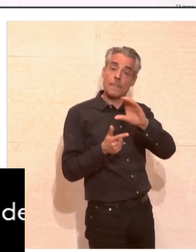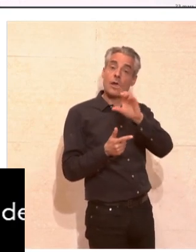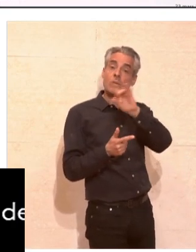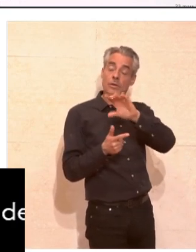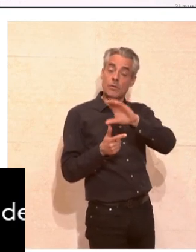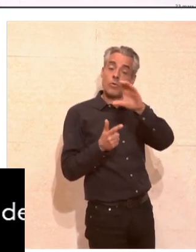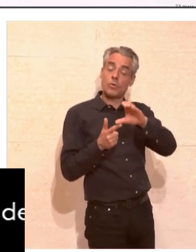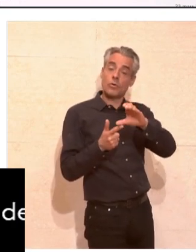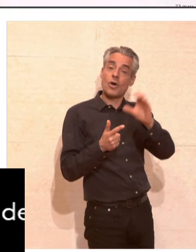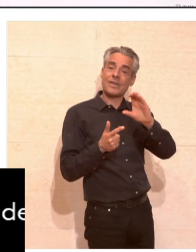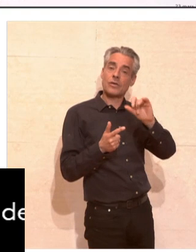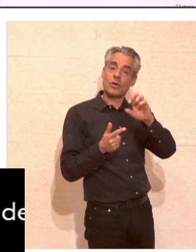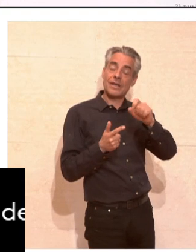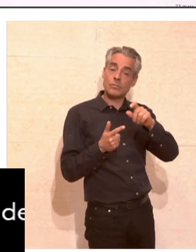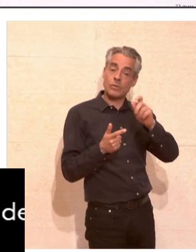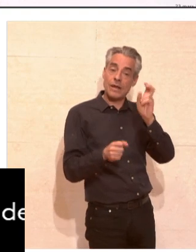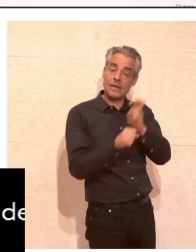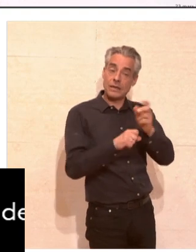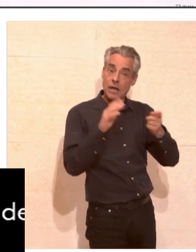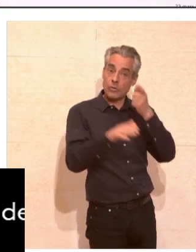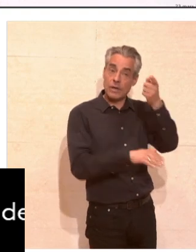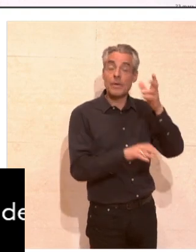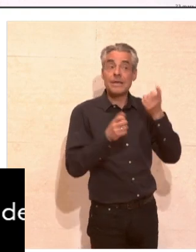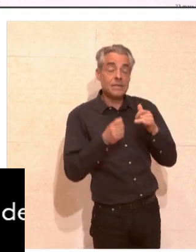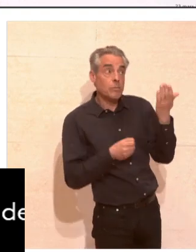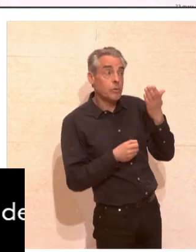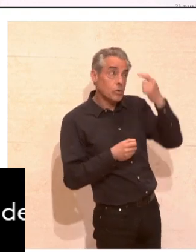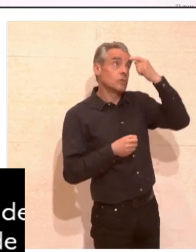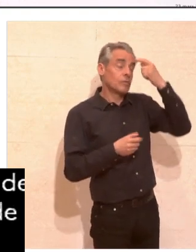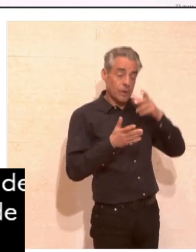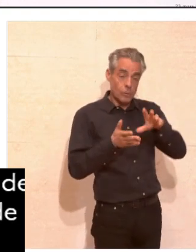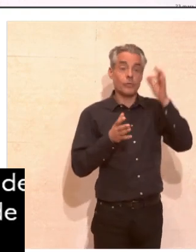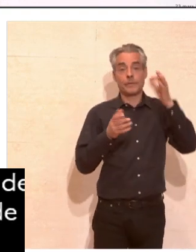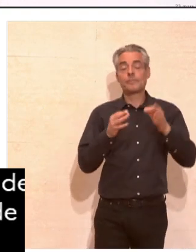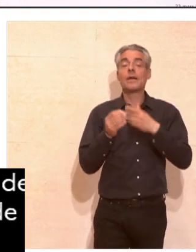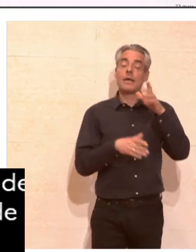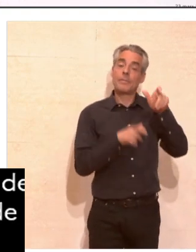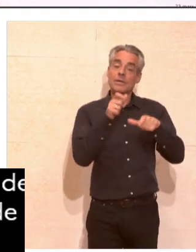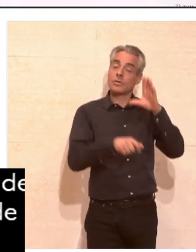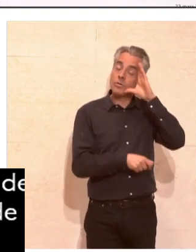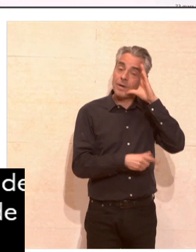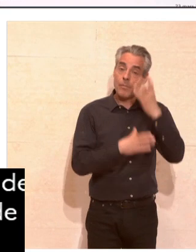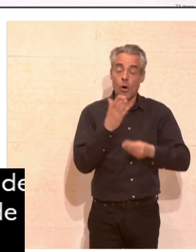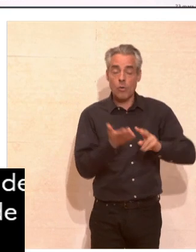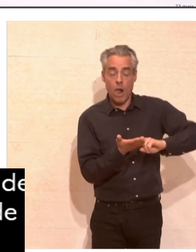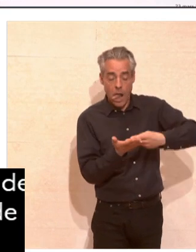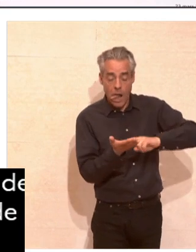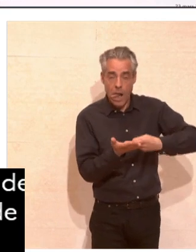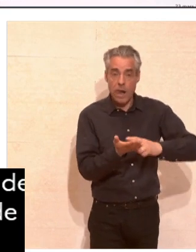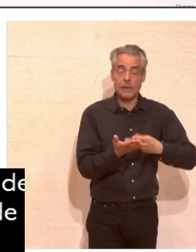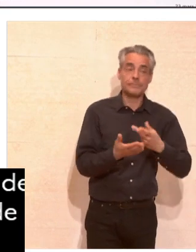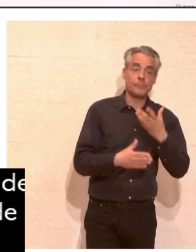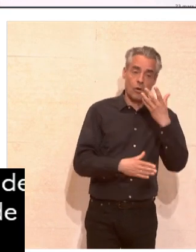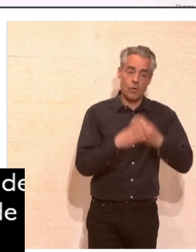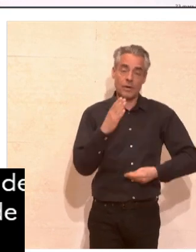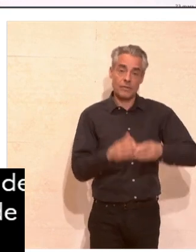pour être stocké à long terme et qu'on puisse les retrouver. Et donc les gens qui sont en dette de sommeil, enfin plutôt qu'on prive